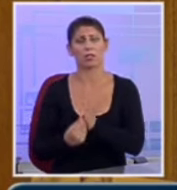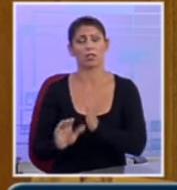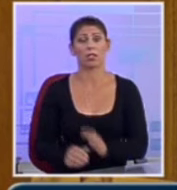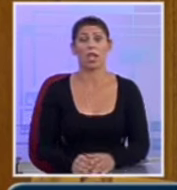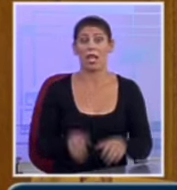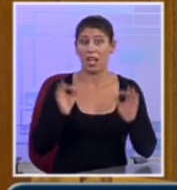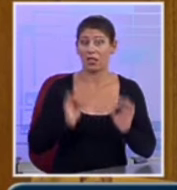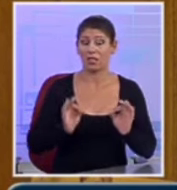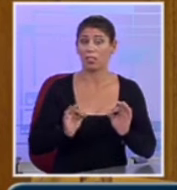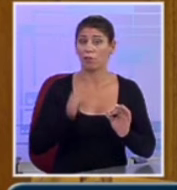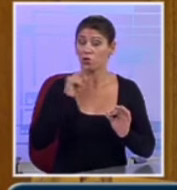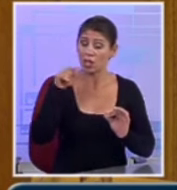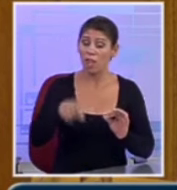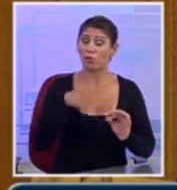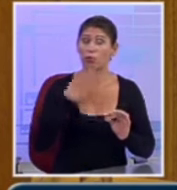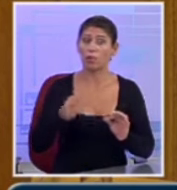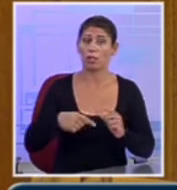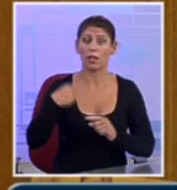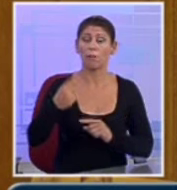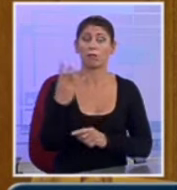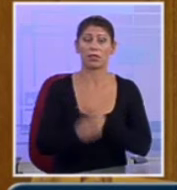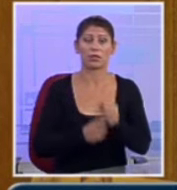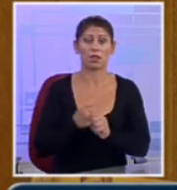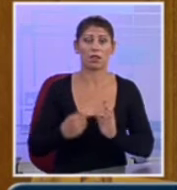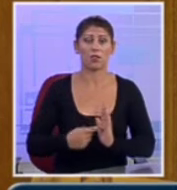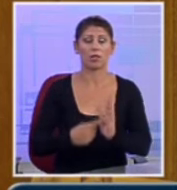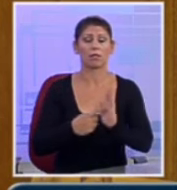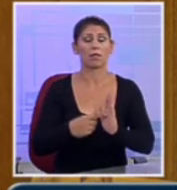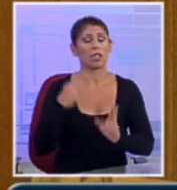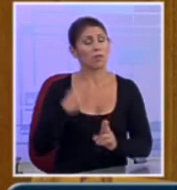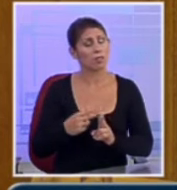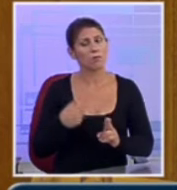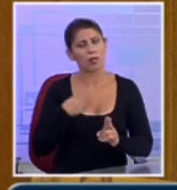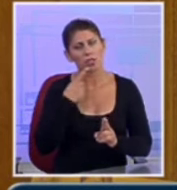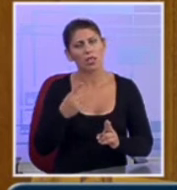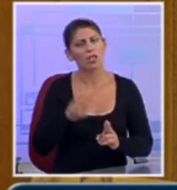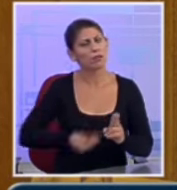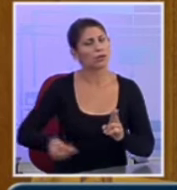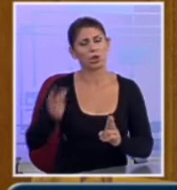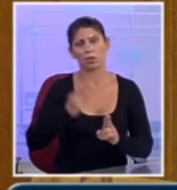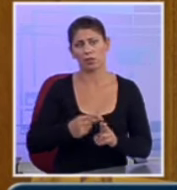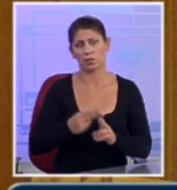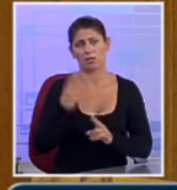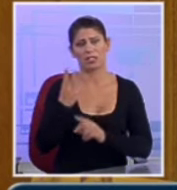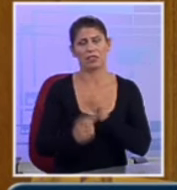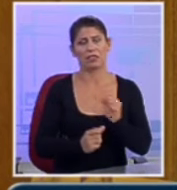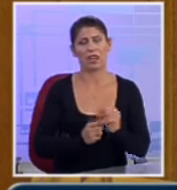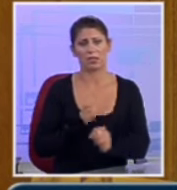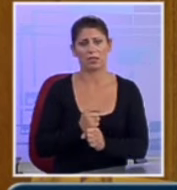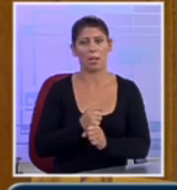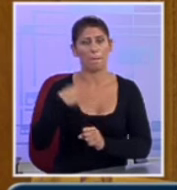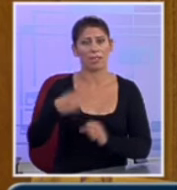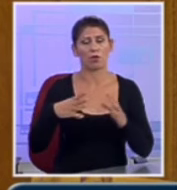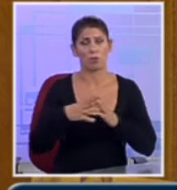Ακριβώς γι' αυτό η επόμενη τετραετία αναδεικνύεται μια κρίσιμη, εγώ θα έλεγα η πιο κρίσιμη τετραετία της μεταπολεμικής μας